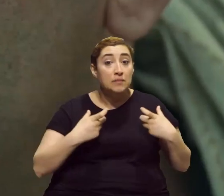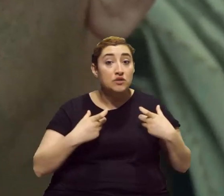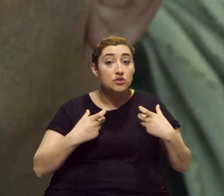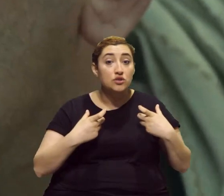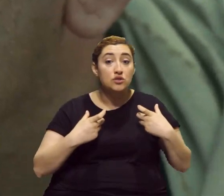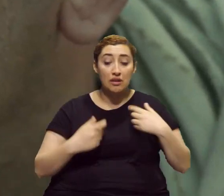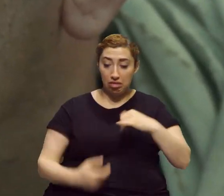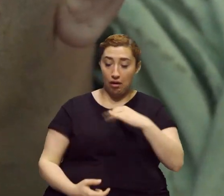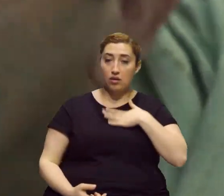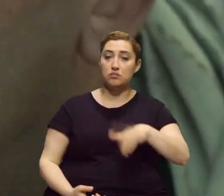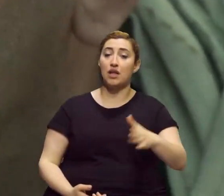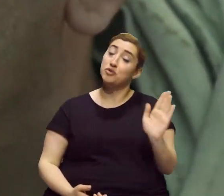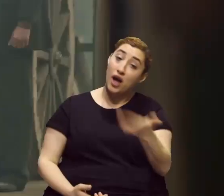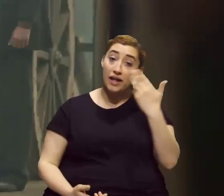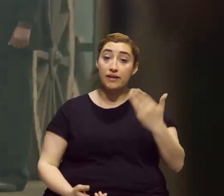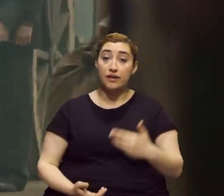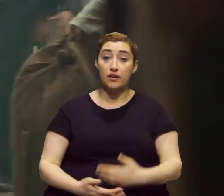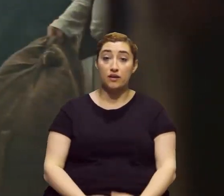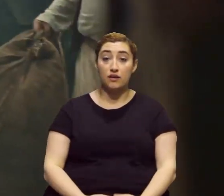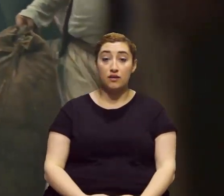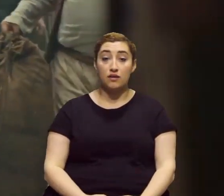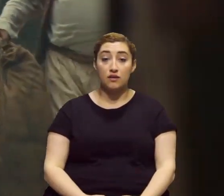Neredeymiş? Burnumuzun dibinde. Hadi oğlum yürü.